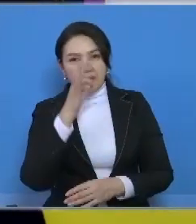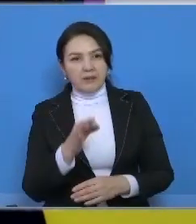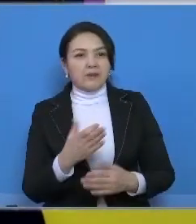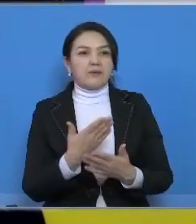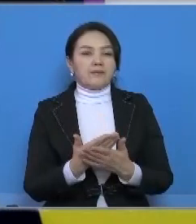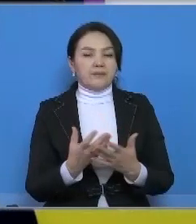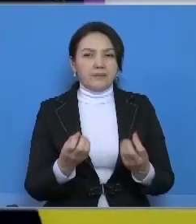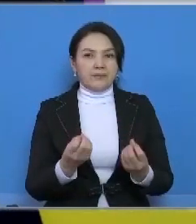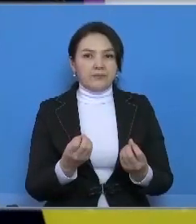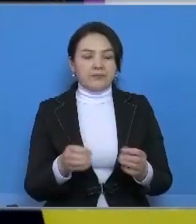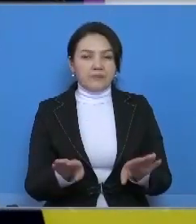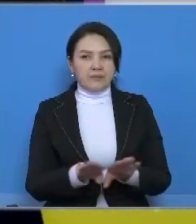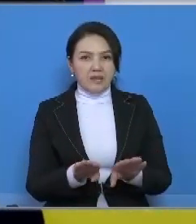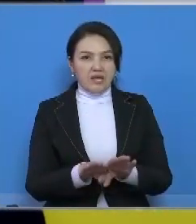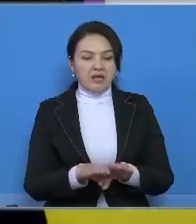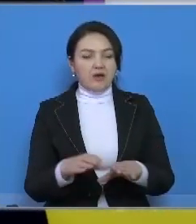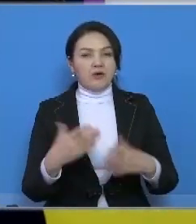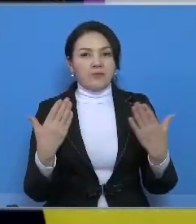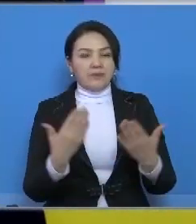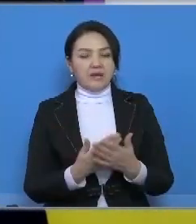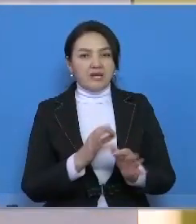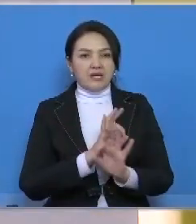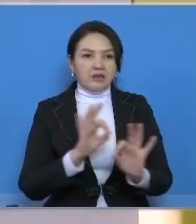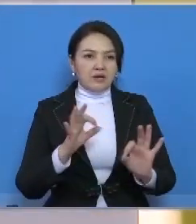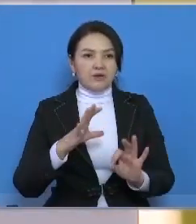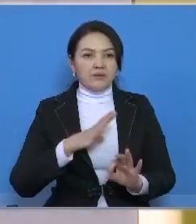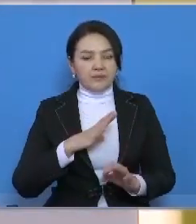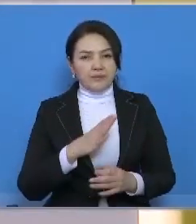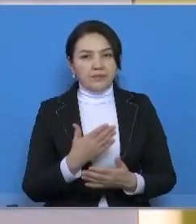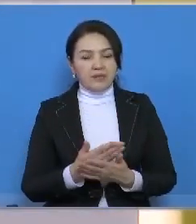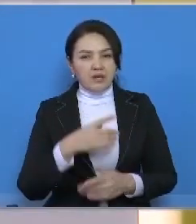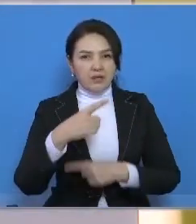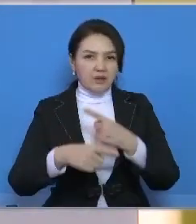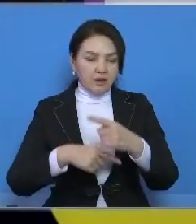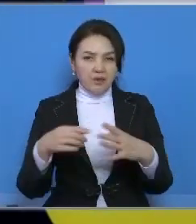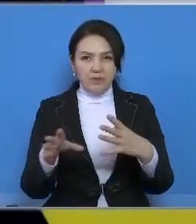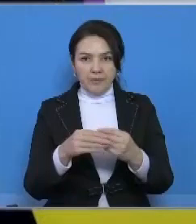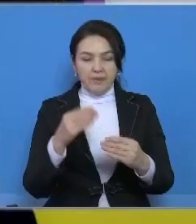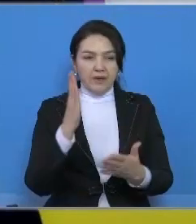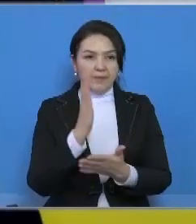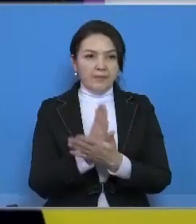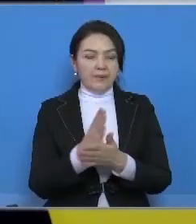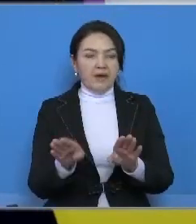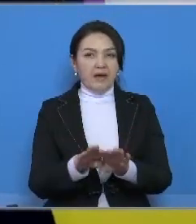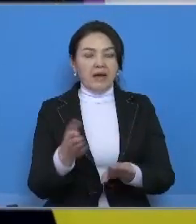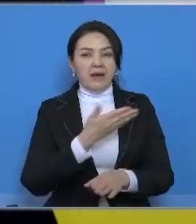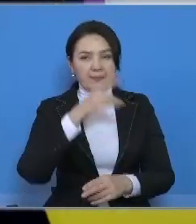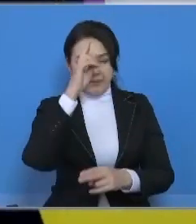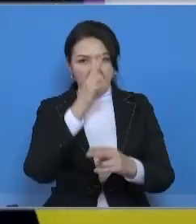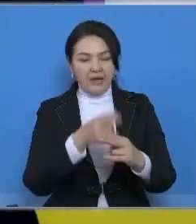бөлісеміз. Сондай форумдардың биыл ең ерекшесі болайын деп тұр. Бұл ұрпақтар сабақтастығы деген ұғым бар ғой. Дәл сол сияқты біздерде аға